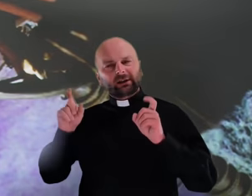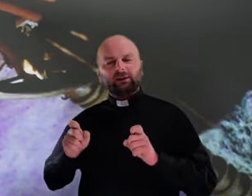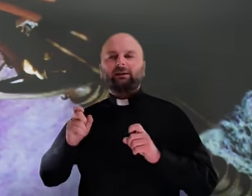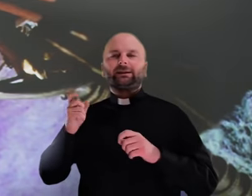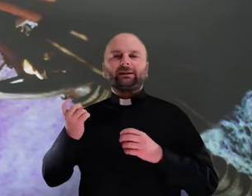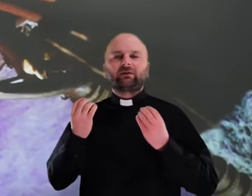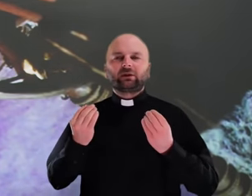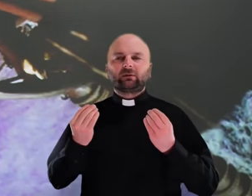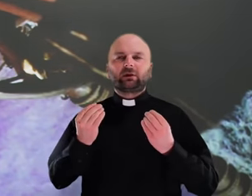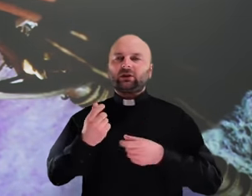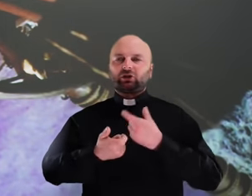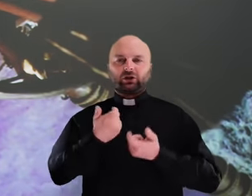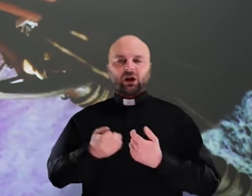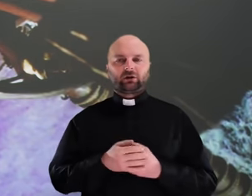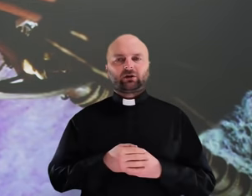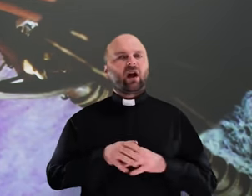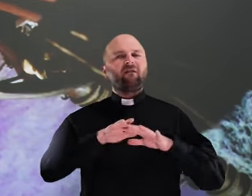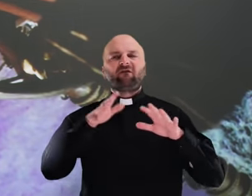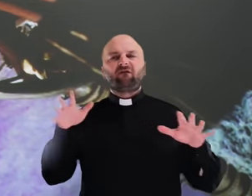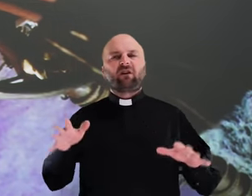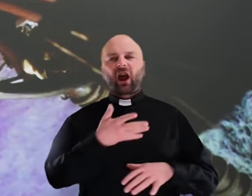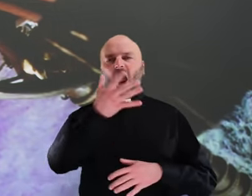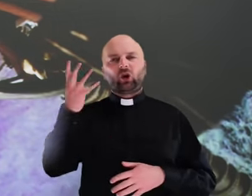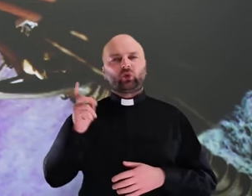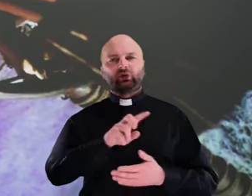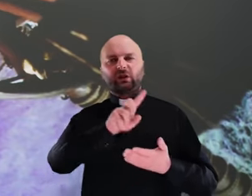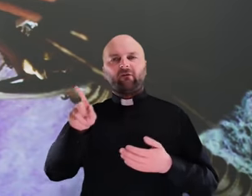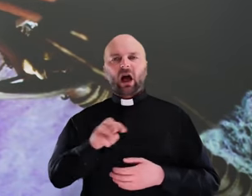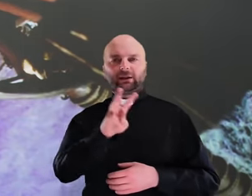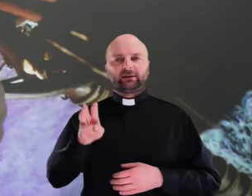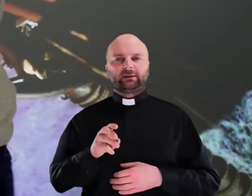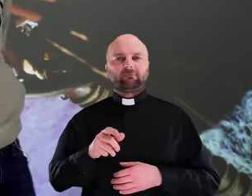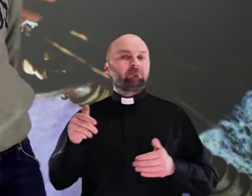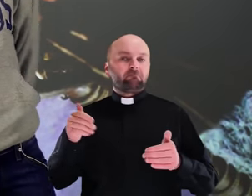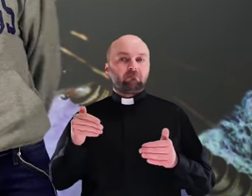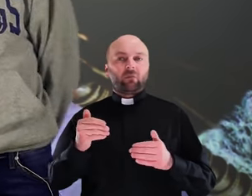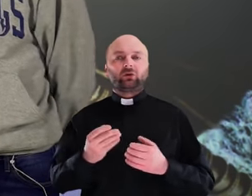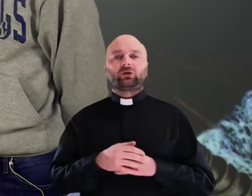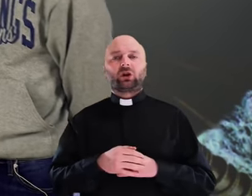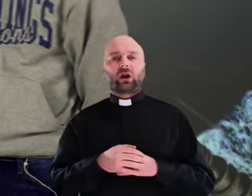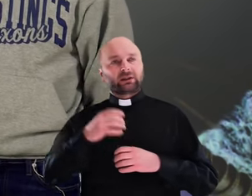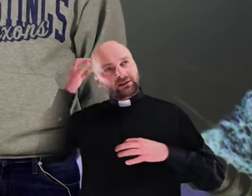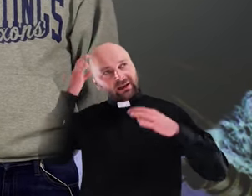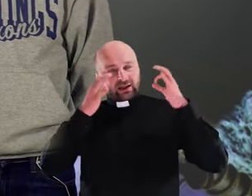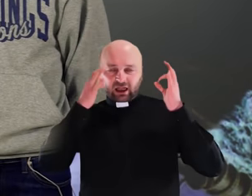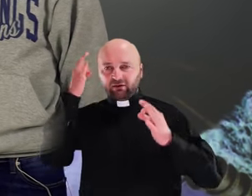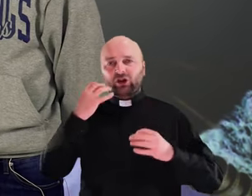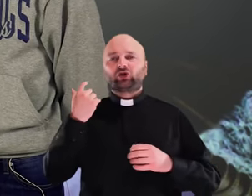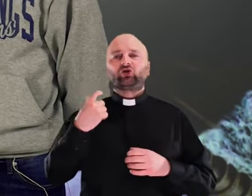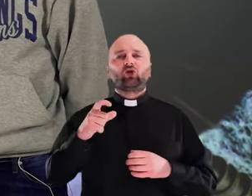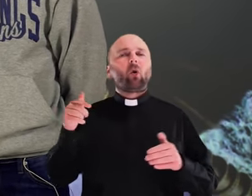niesamowitego. Być może wielu z was zadaje sobie pytanie, co jeszcze ciekawego możemy znaleźć na Eucharystii, na mszy